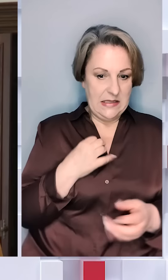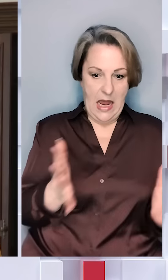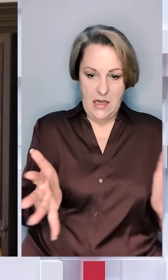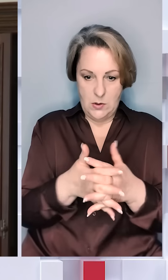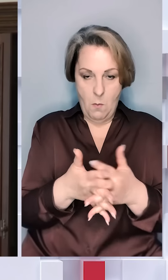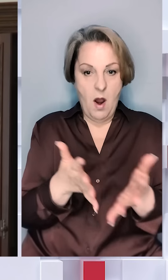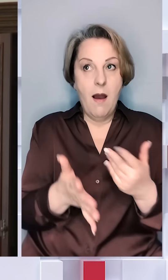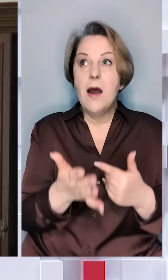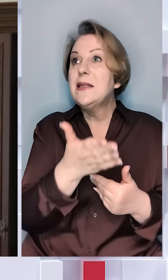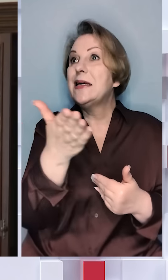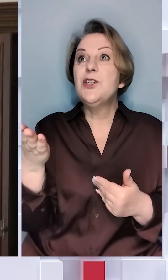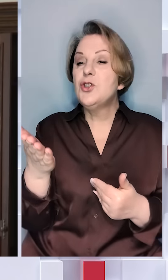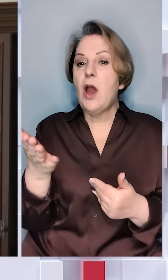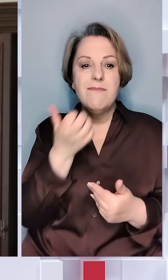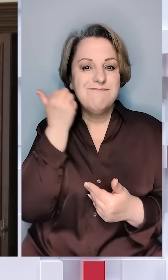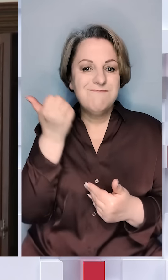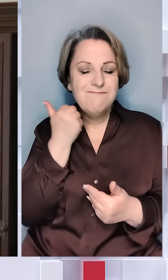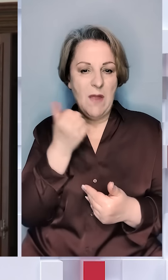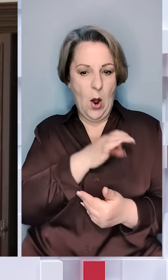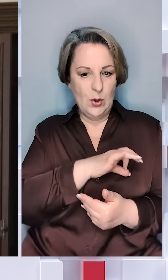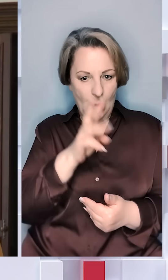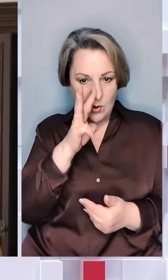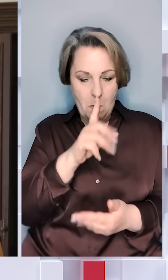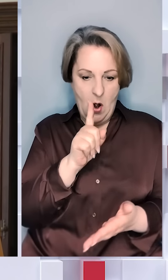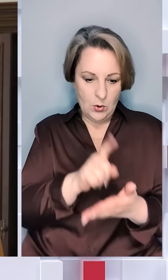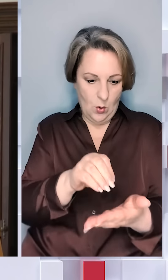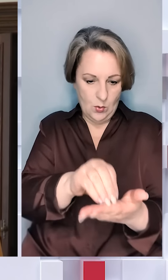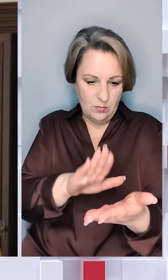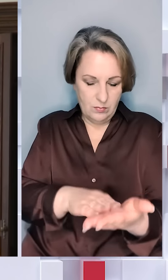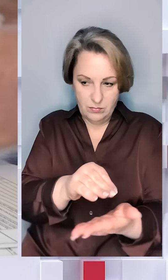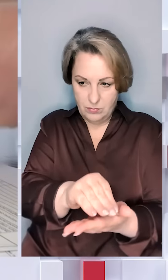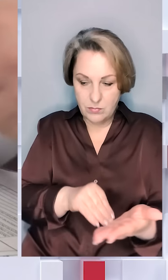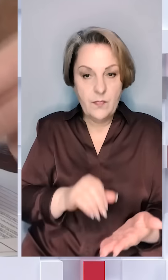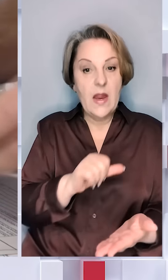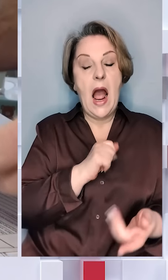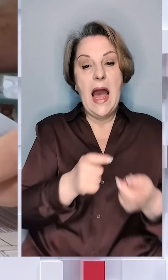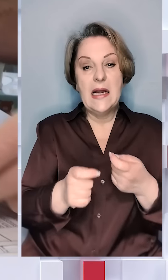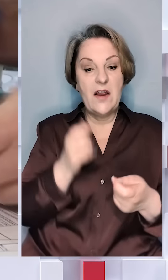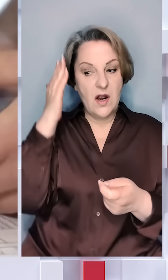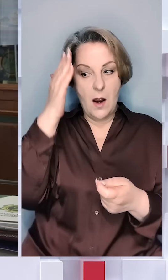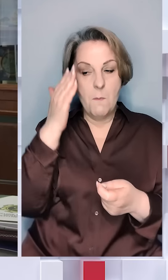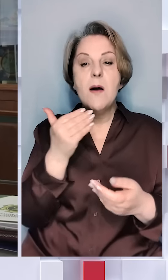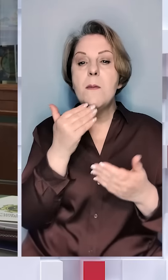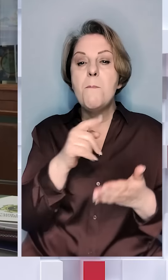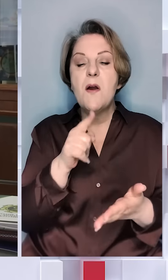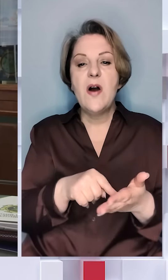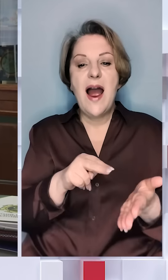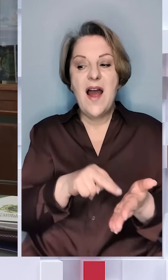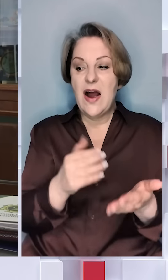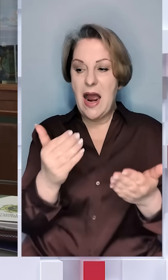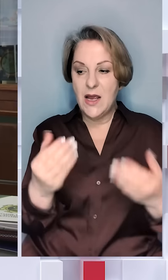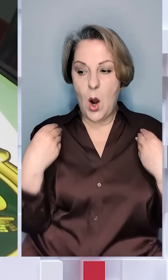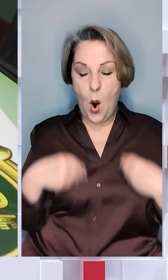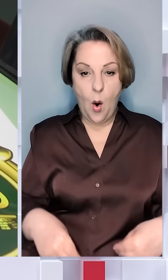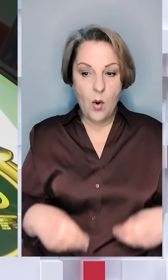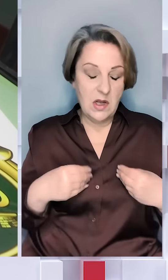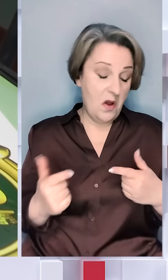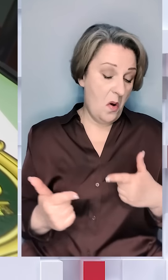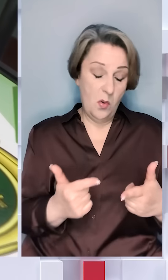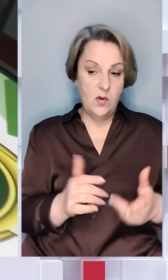сумісництво. Тобто, якщо ти десь ще отримаєш якийсь дохід, ти його маєш декларувати. Сам керівник митниці до питань щодо вартості його